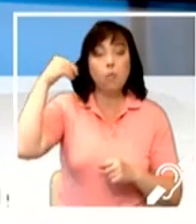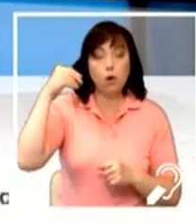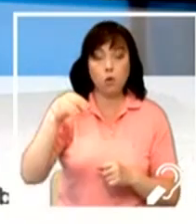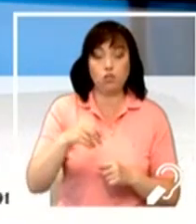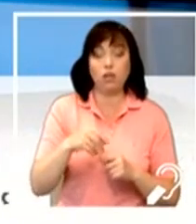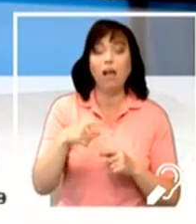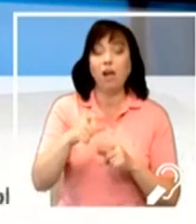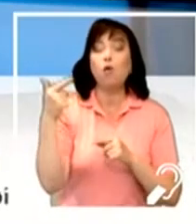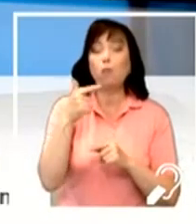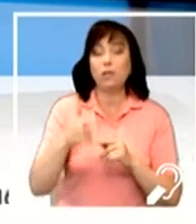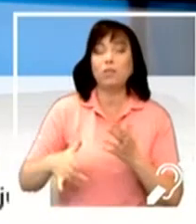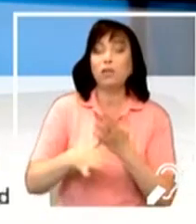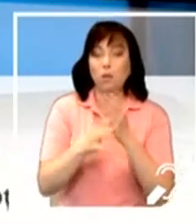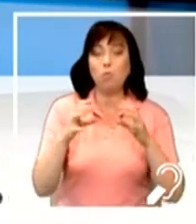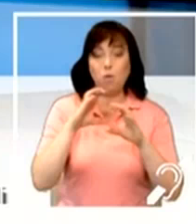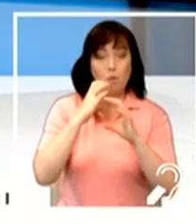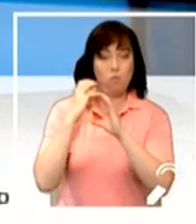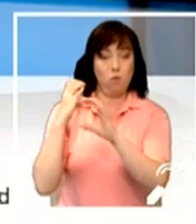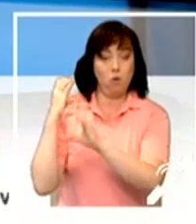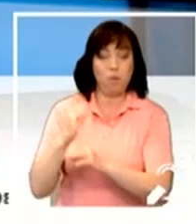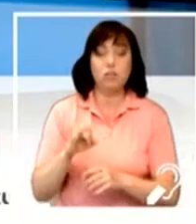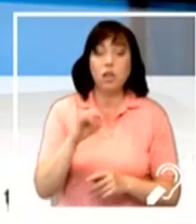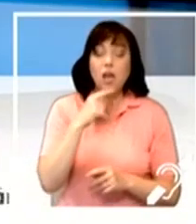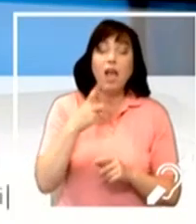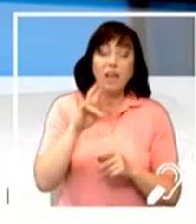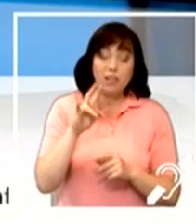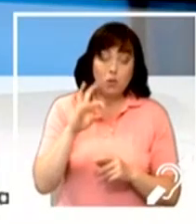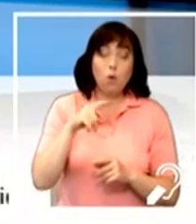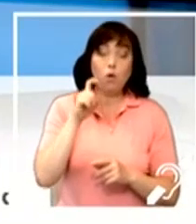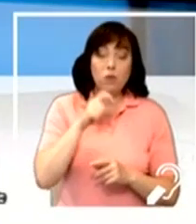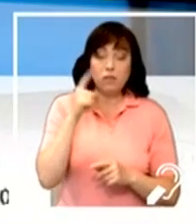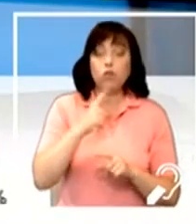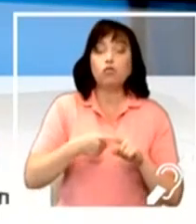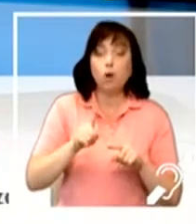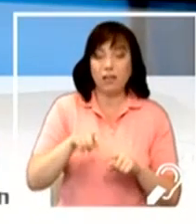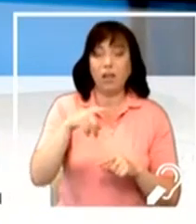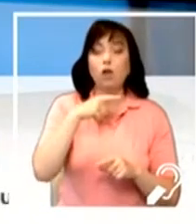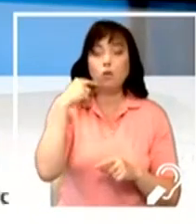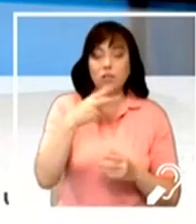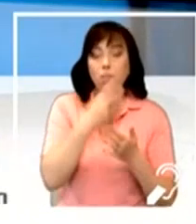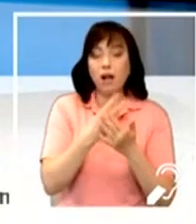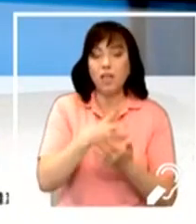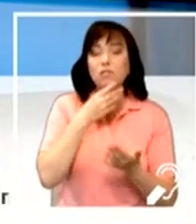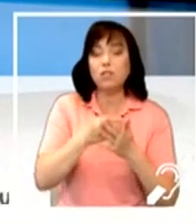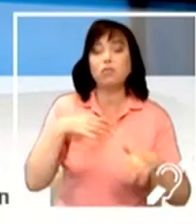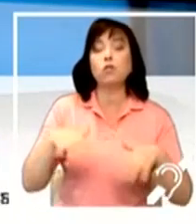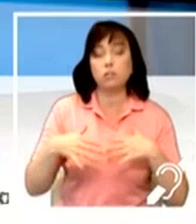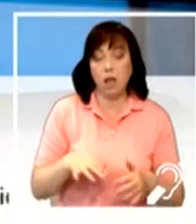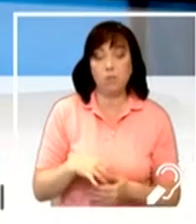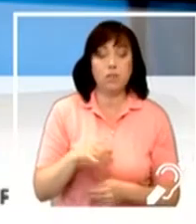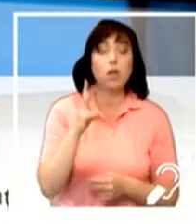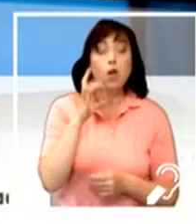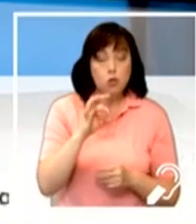gest despre care oficialii de la Kiev spun că arată neputința armatei ruse. Tot de acolo apar noi informații